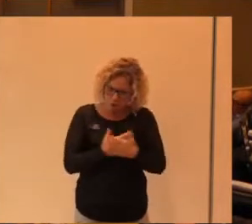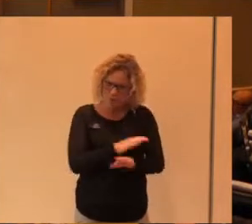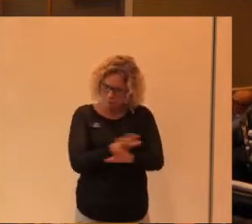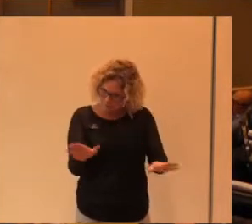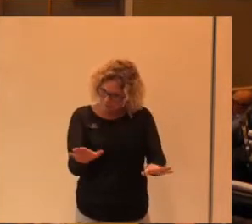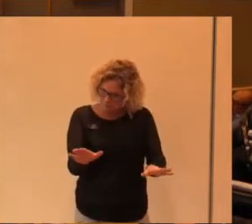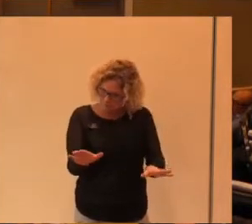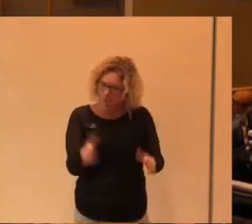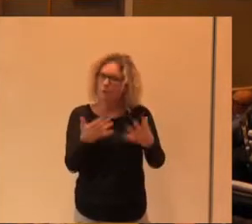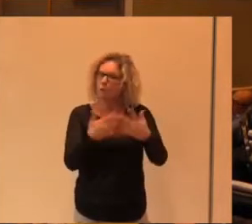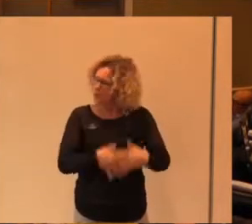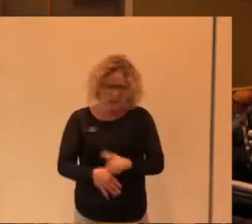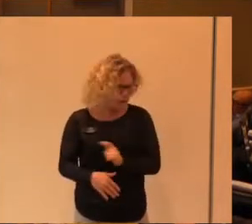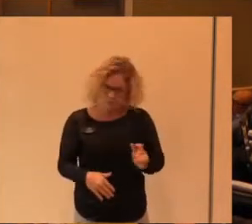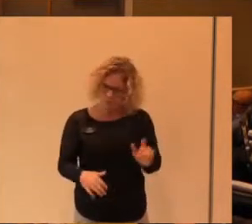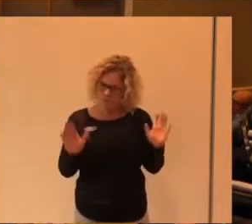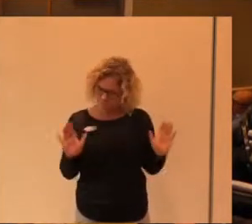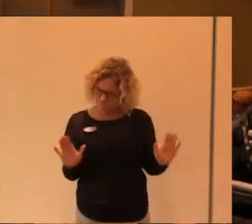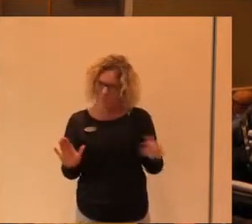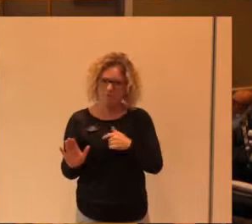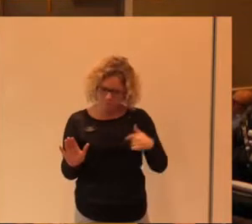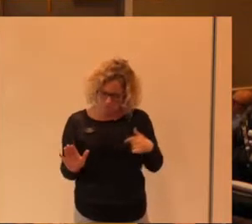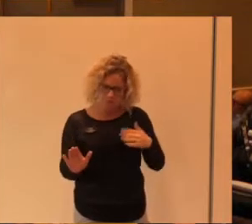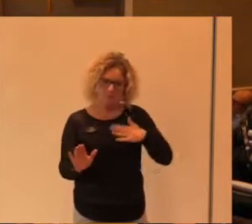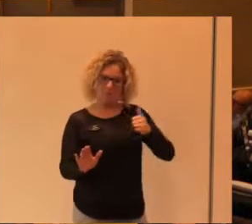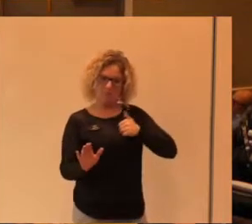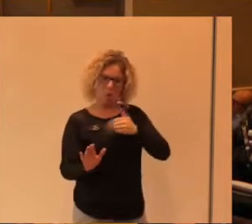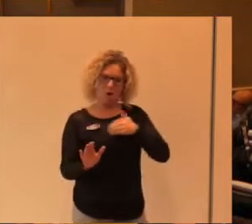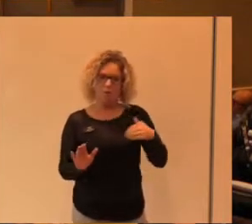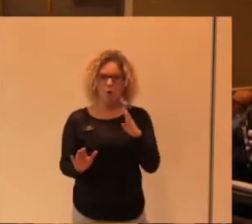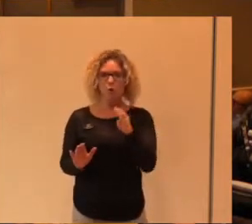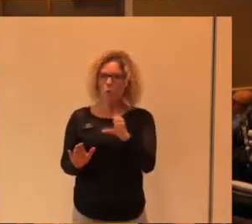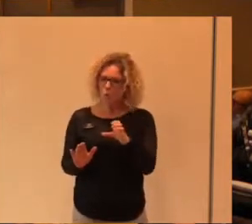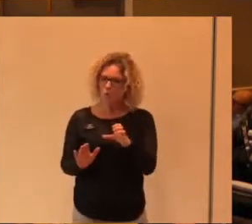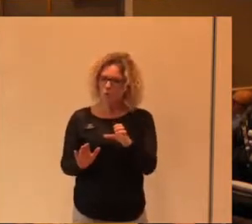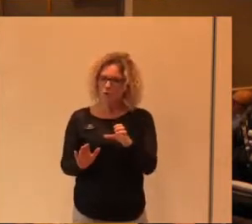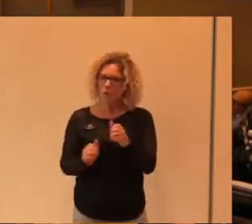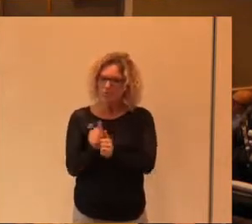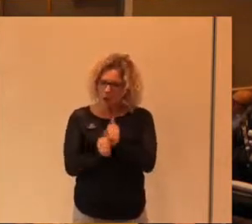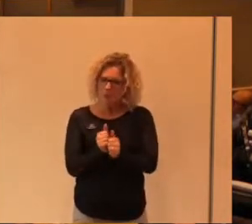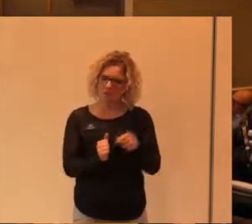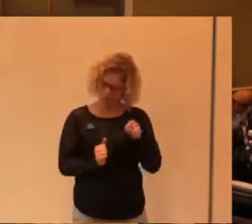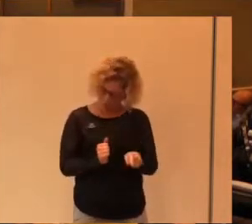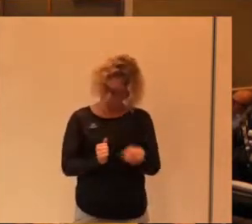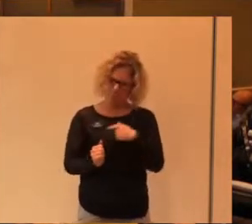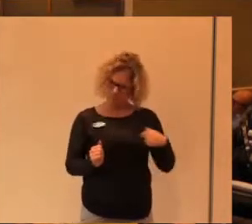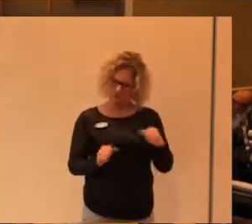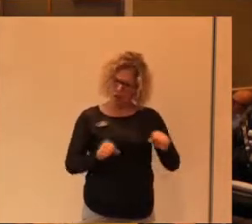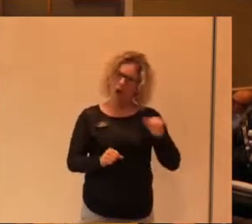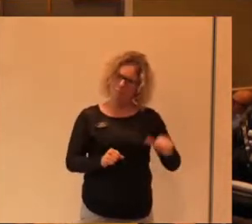Det fungerar inte för oss. Vi vill ha kvar våra DOS-maskiner. De ska vi köra